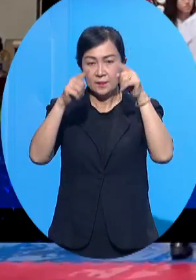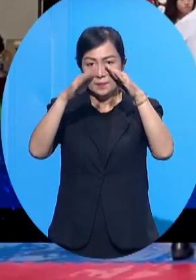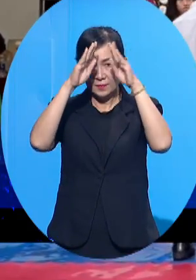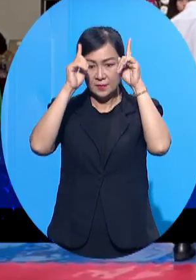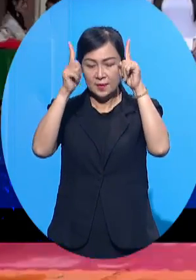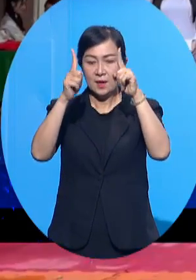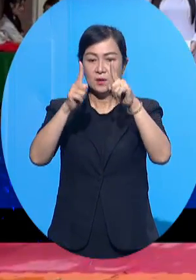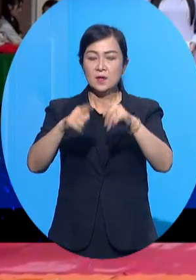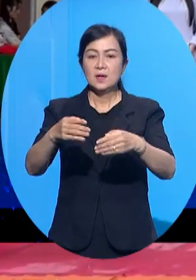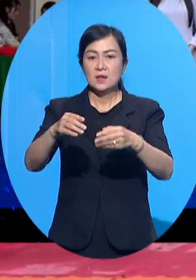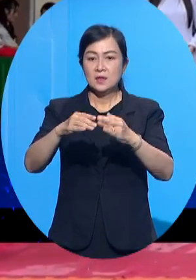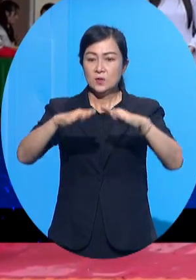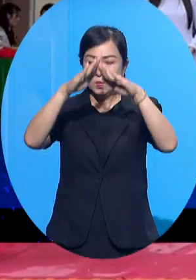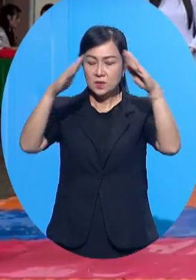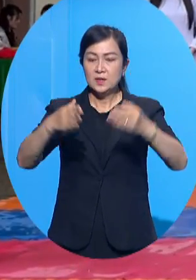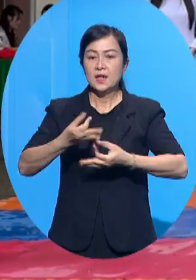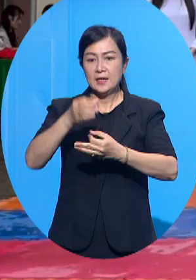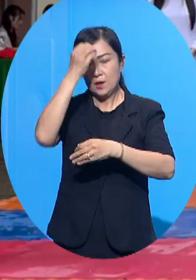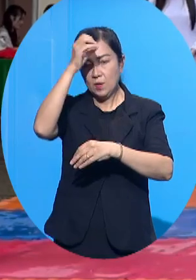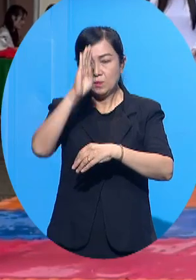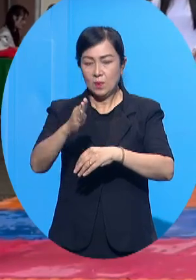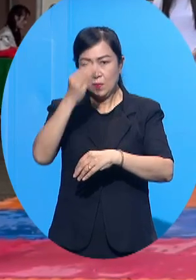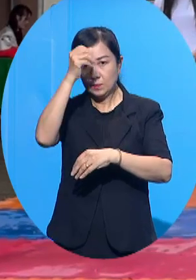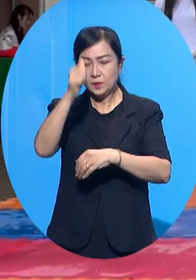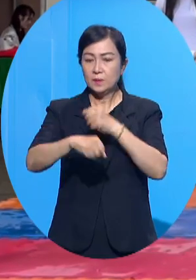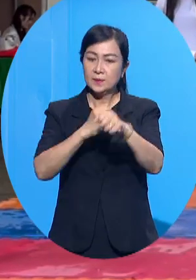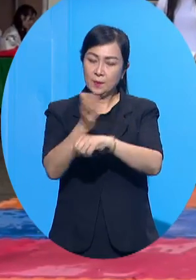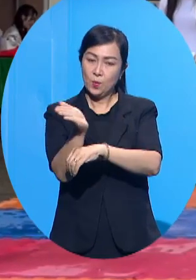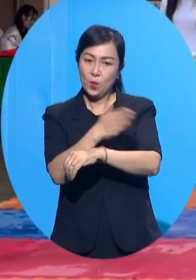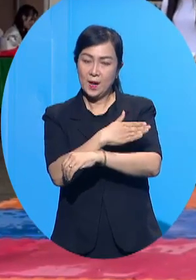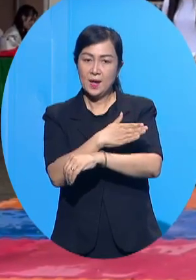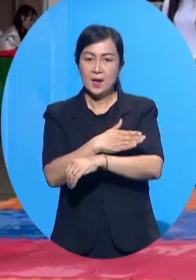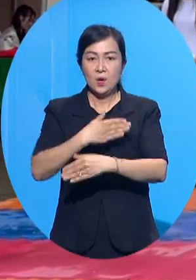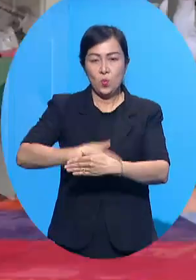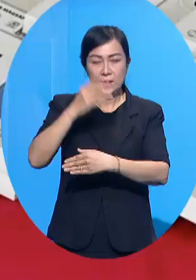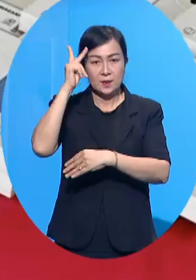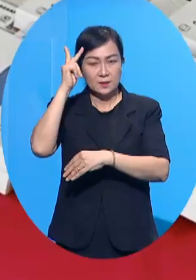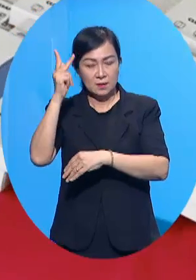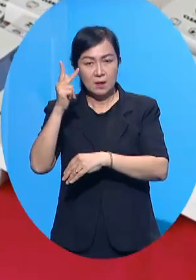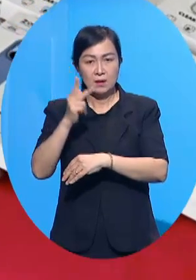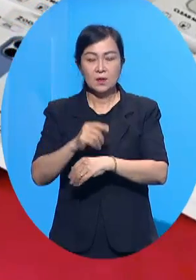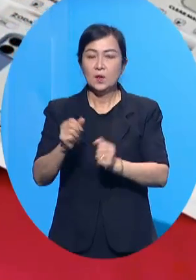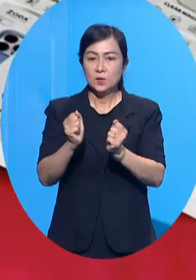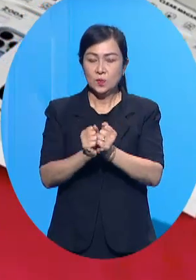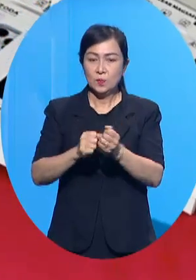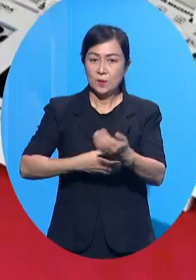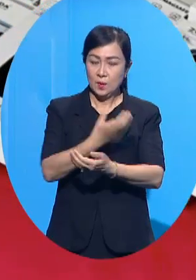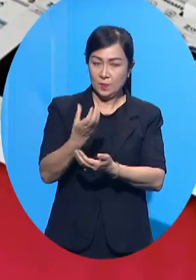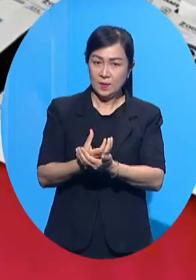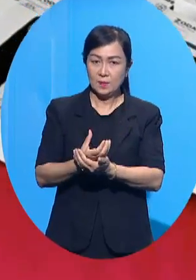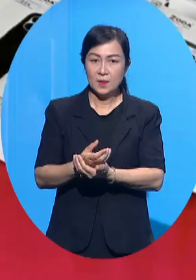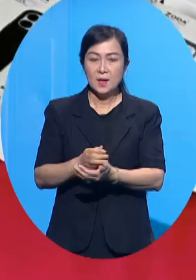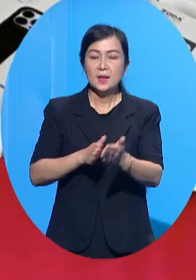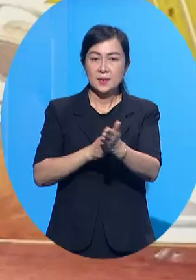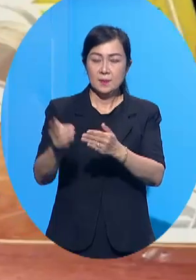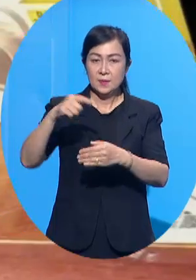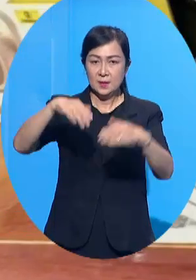đã trực tiếp trao những suất học bổng dành cho học sinh có thành tích học tập tốt trong năm qua cũng như những hoàn cảnh khó khăn cần sự chung tay của cộng đồng để có thể